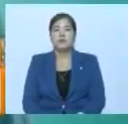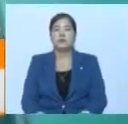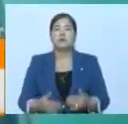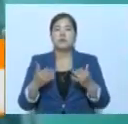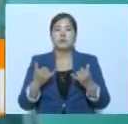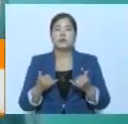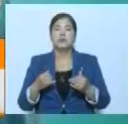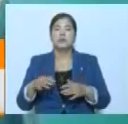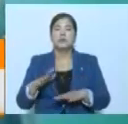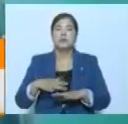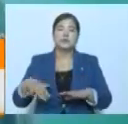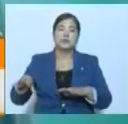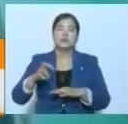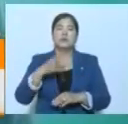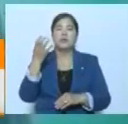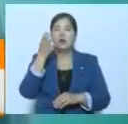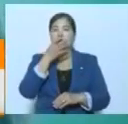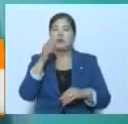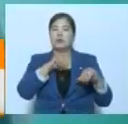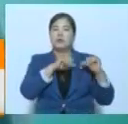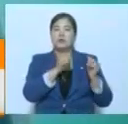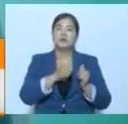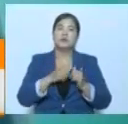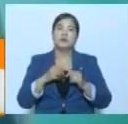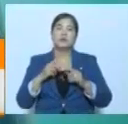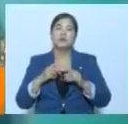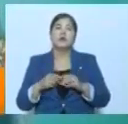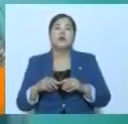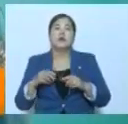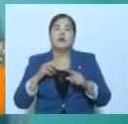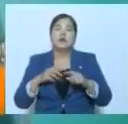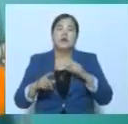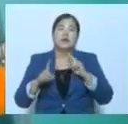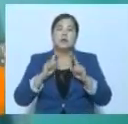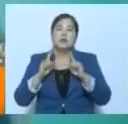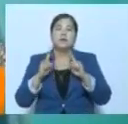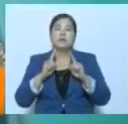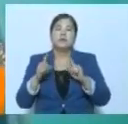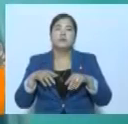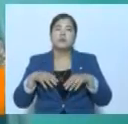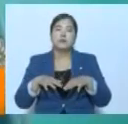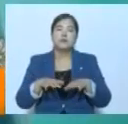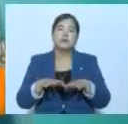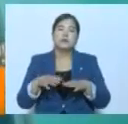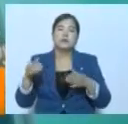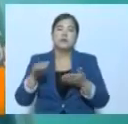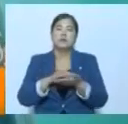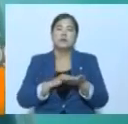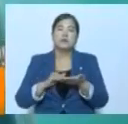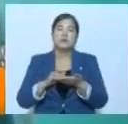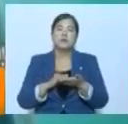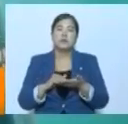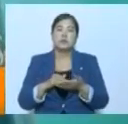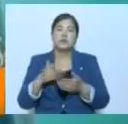Биыл мына біздің жылы жүрек жомарт қол қайырымдылық акциямыз өзінің жалғасын тауып, қайтадан қайталап жатырмыз. Ол жерге